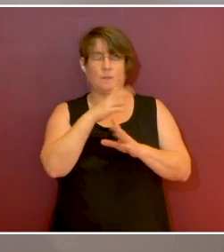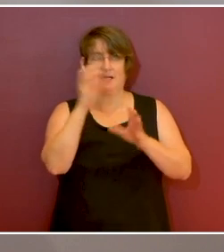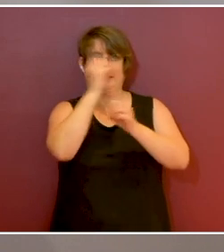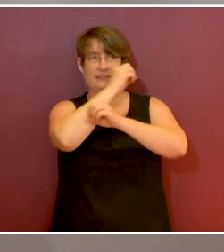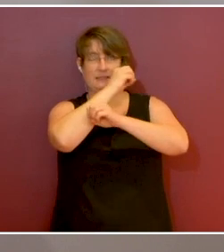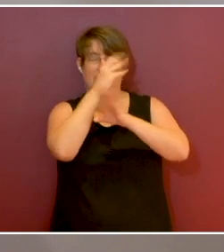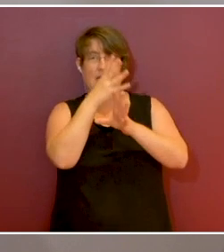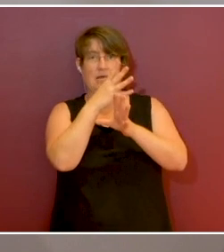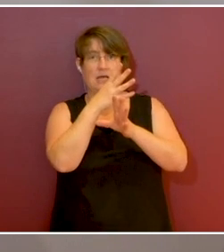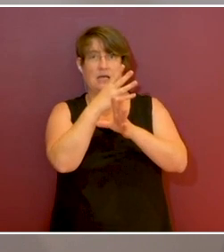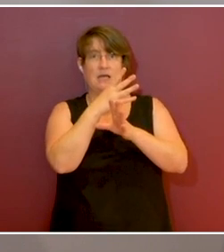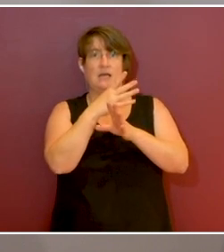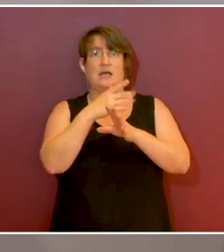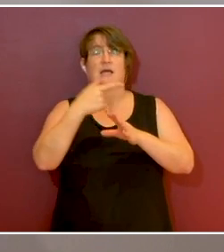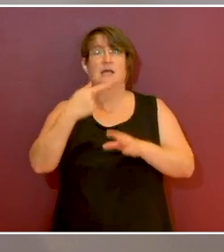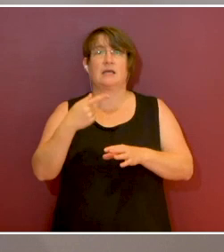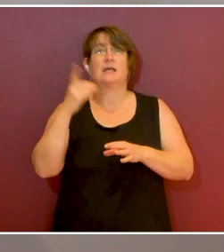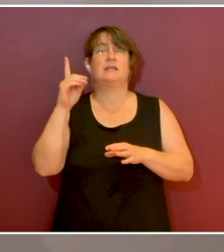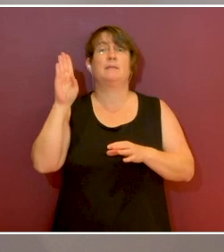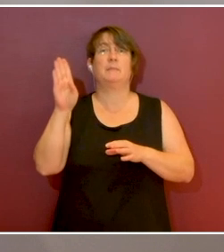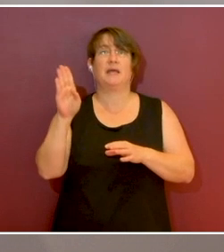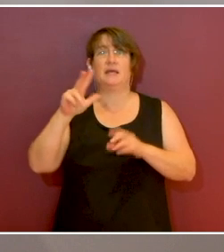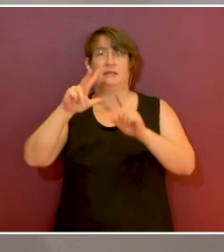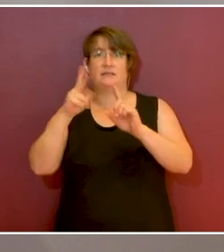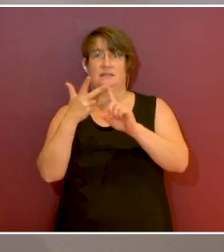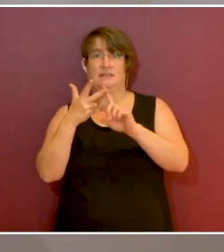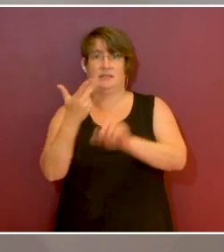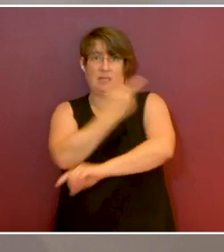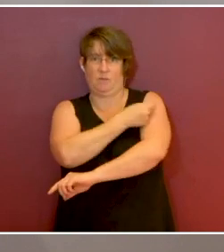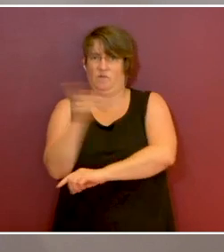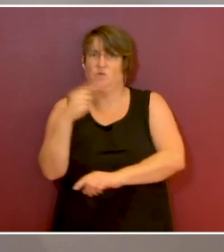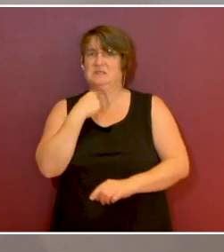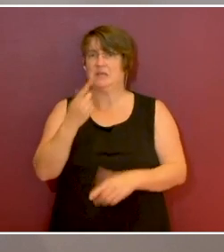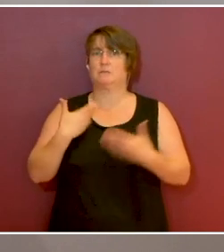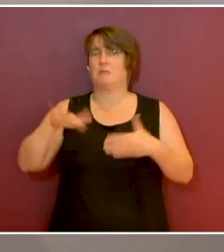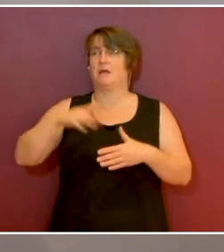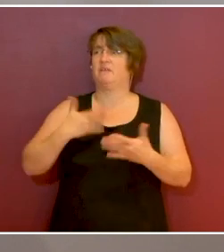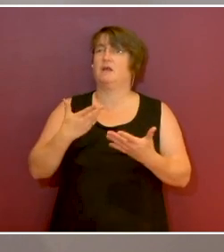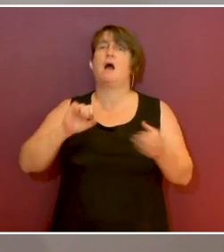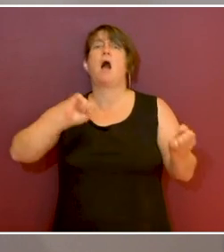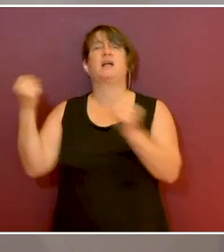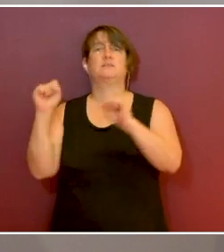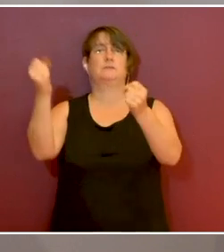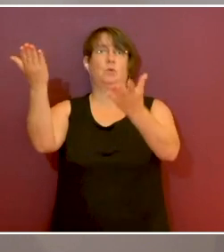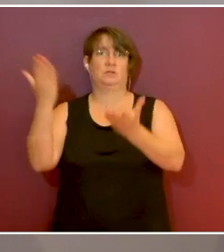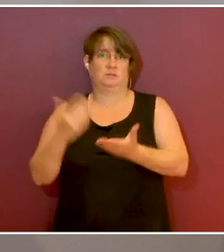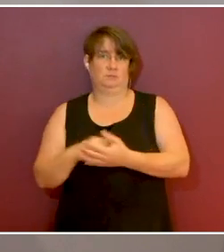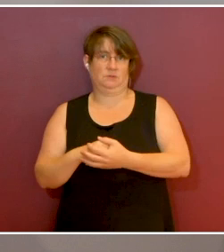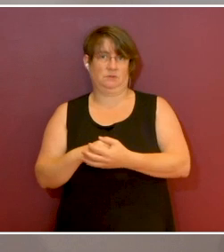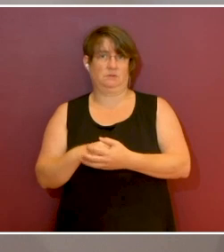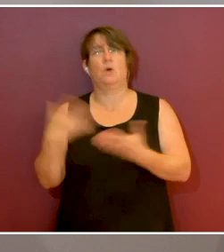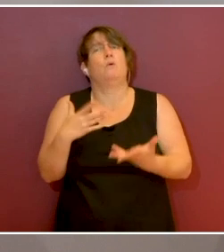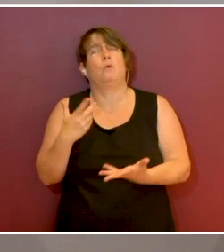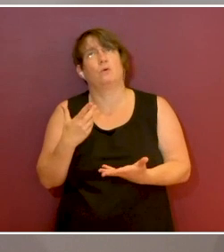die Forderung der GEW nach einer dritten Impfung würden Sie also als Aktionismus einsortieren oder zumindest